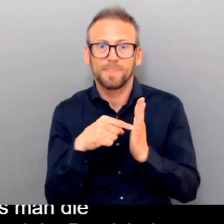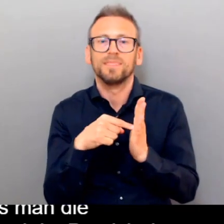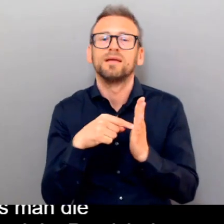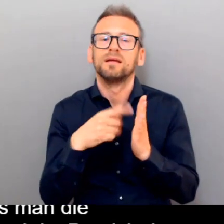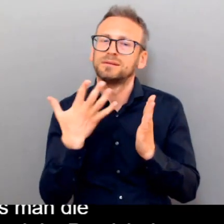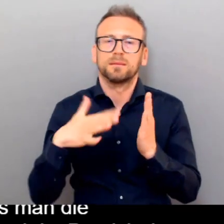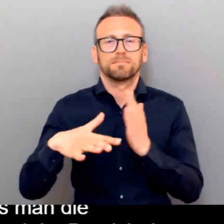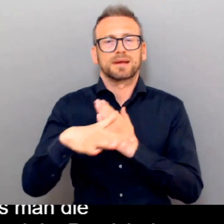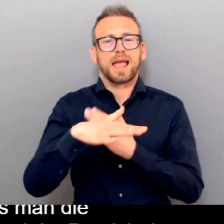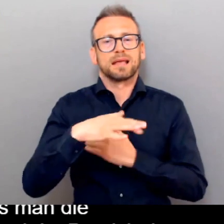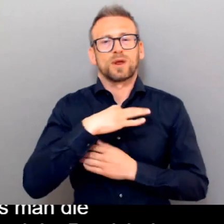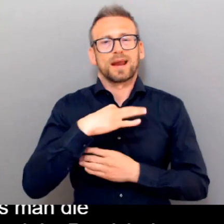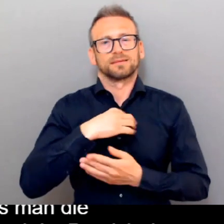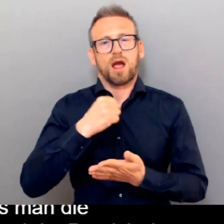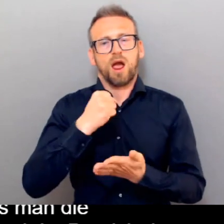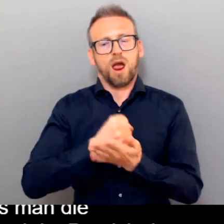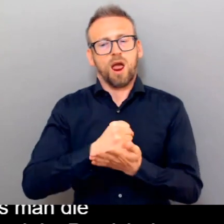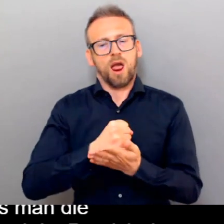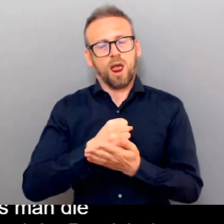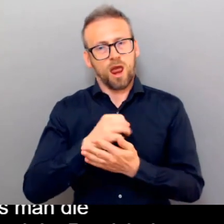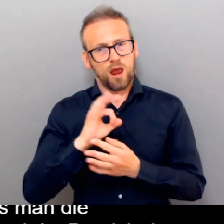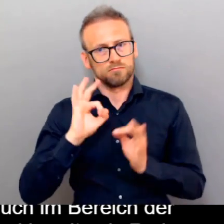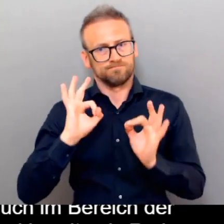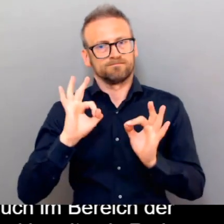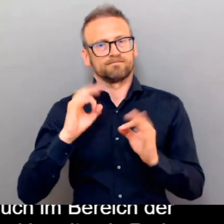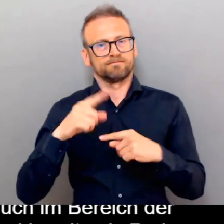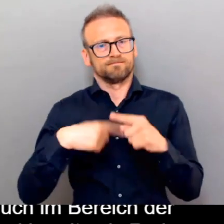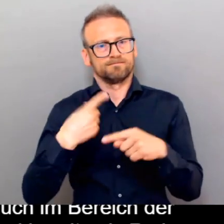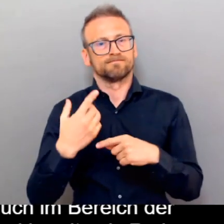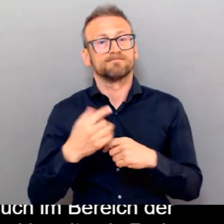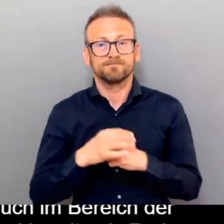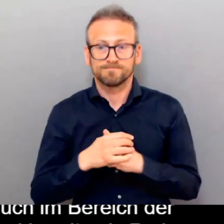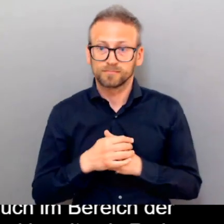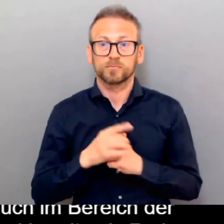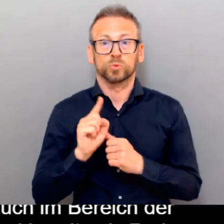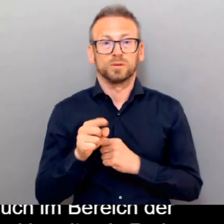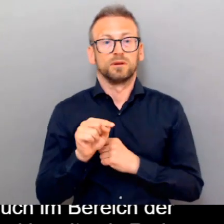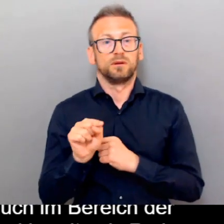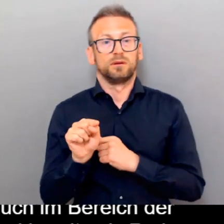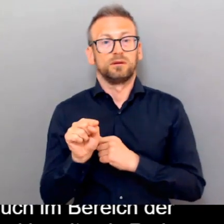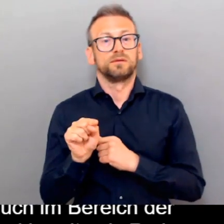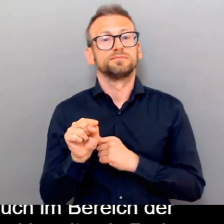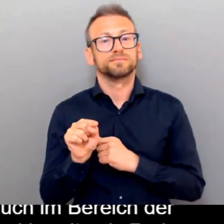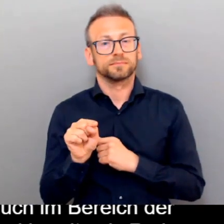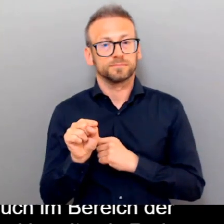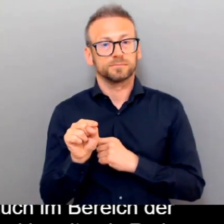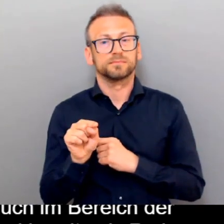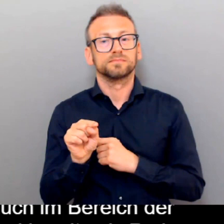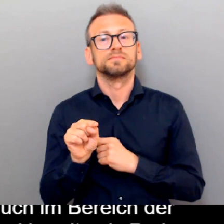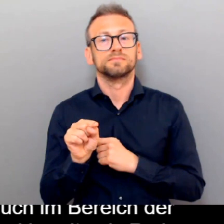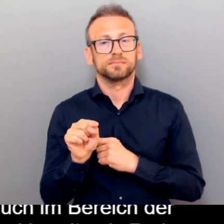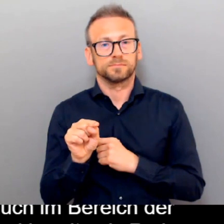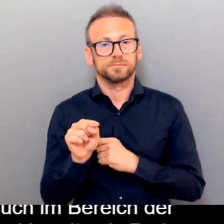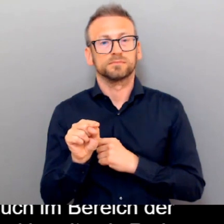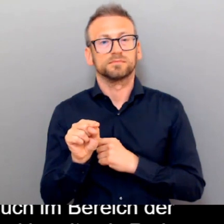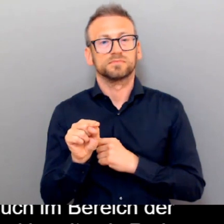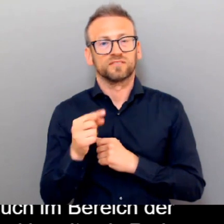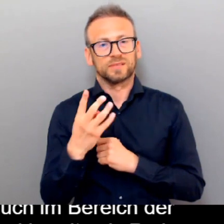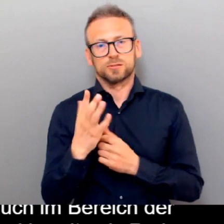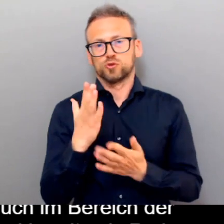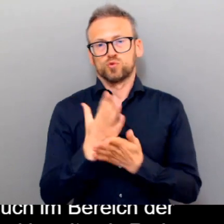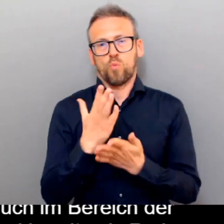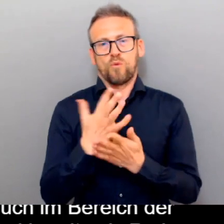werden jetzt dann diese Woche auch mit nachziehen können. Also wir sind hier mit vier Gesundheitsämtern schon dabei,